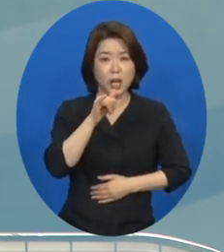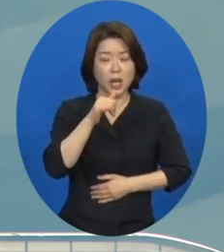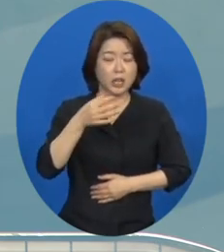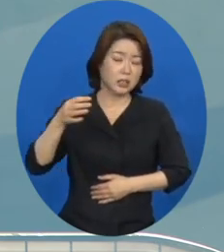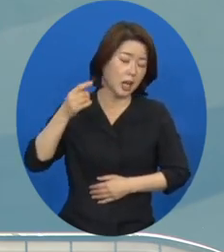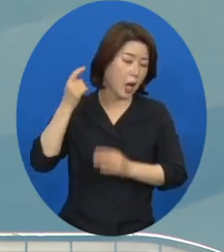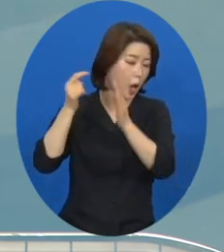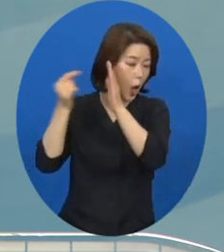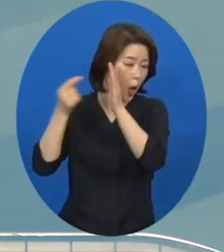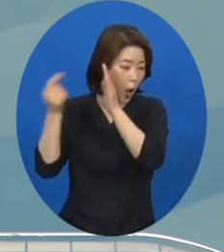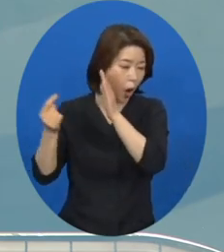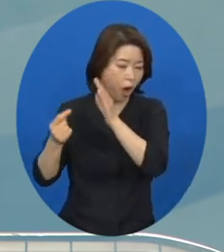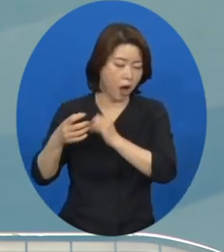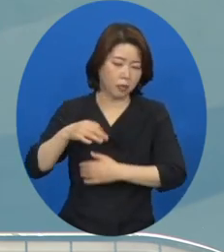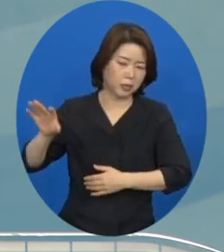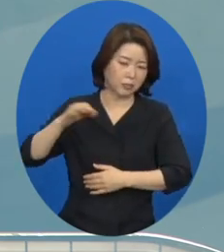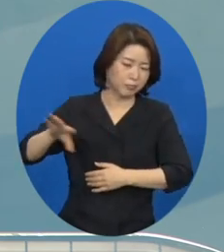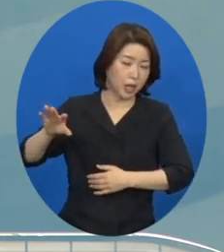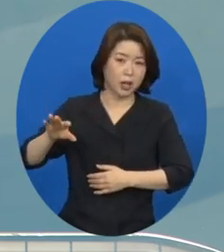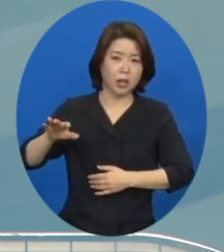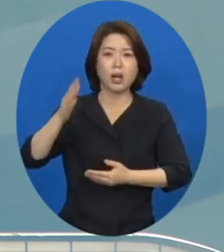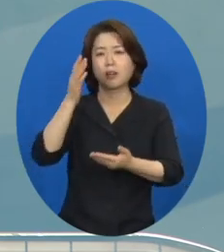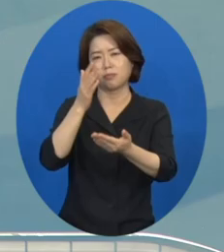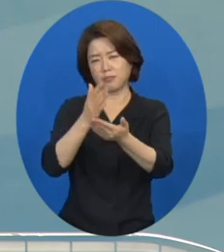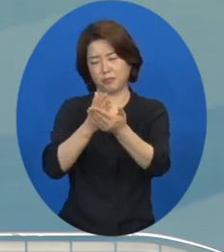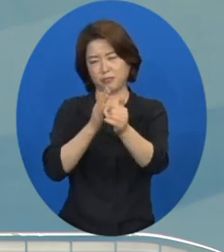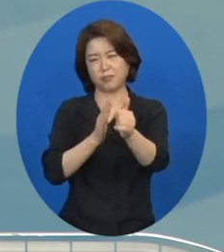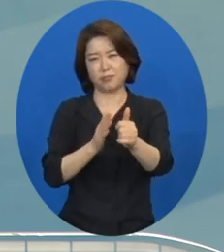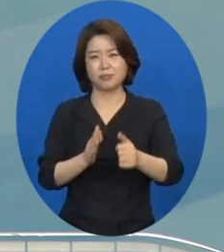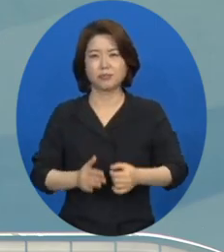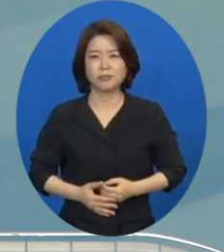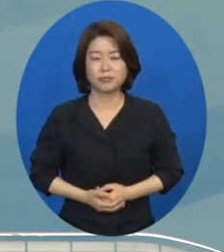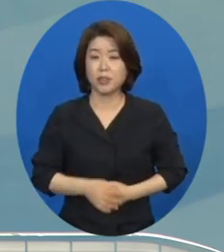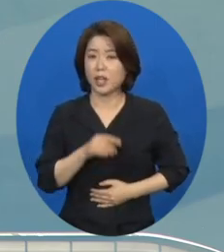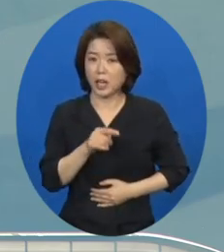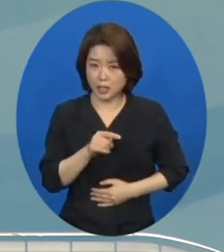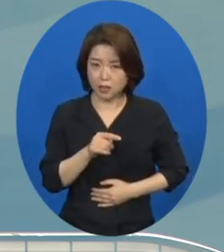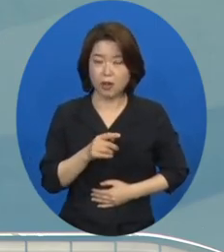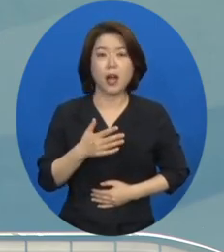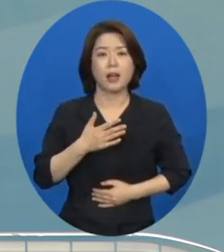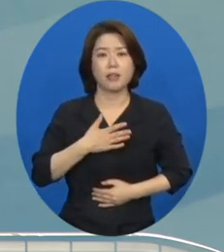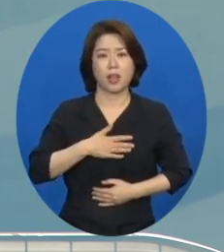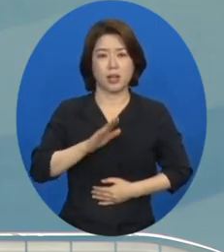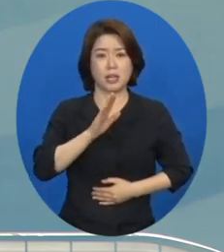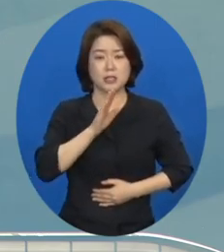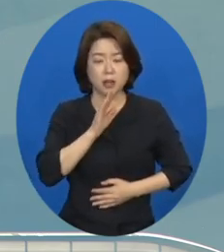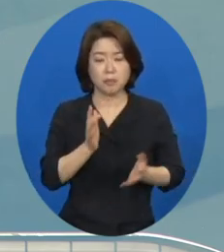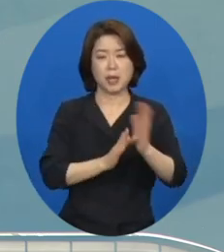받으시고 건성으로 넘기면 안 됩니다. 이건